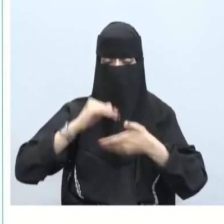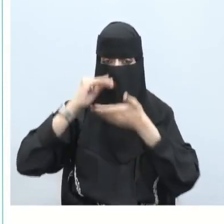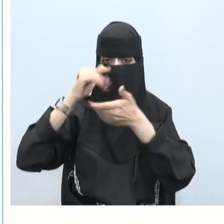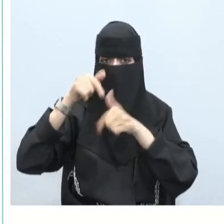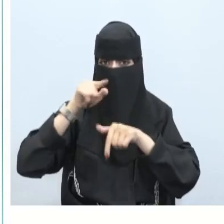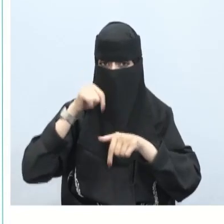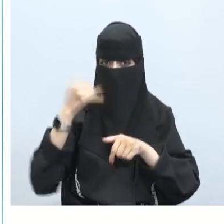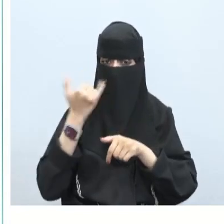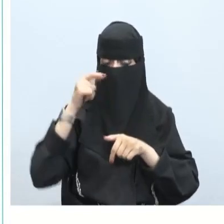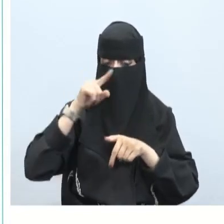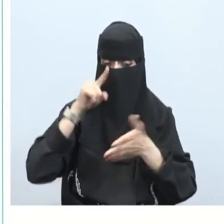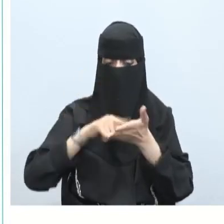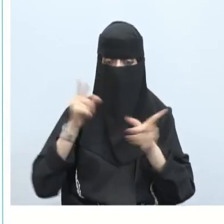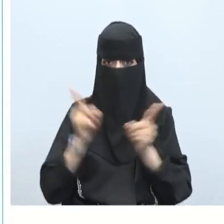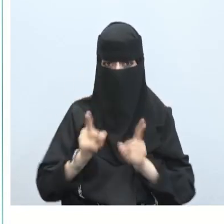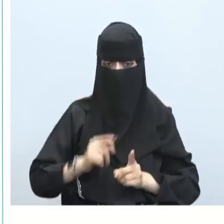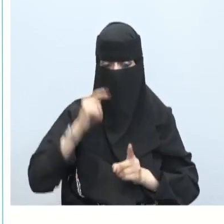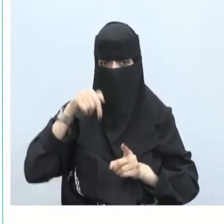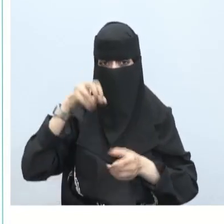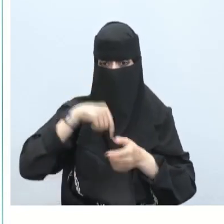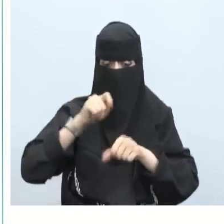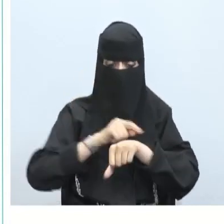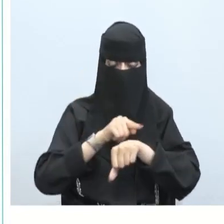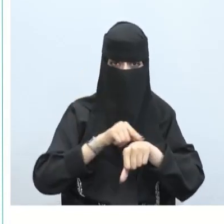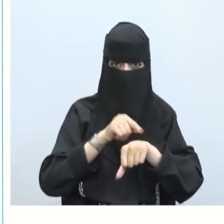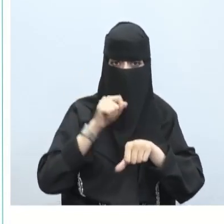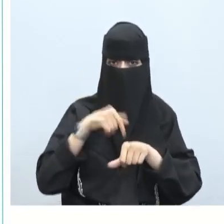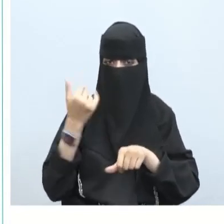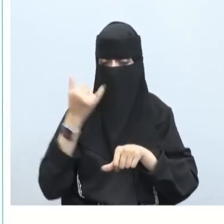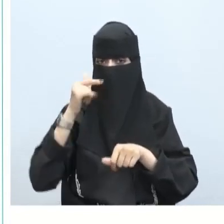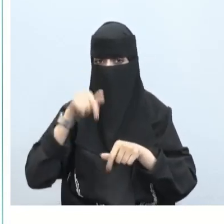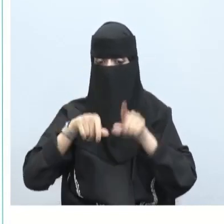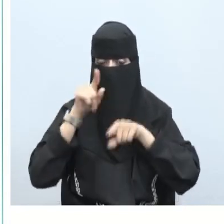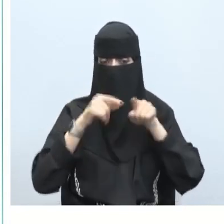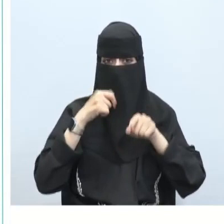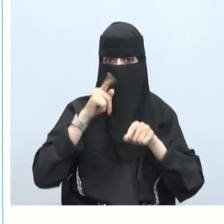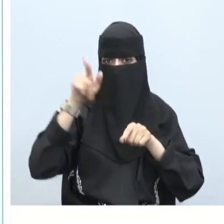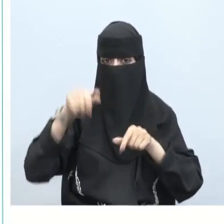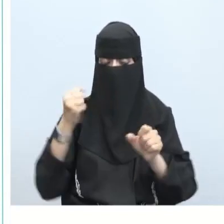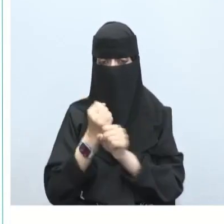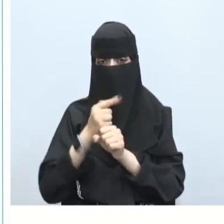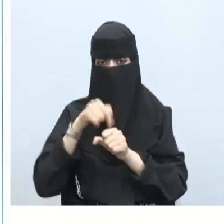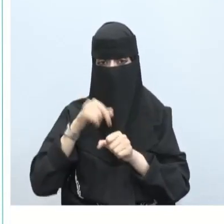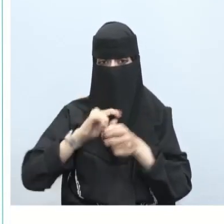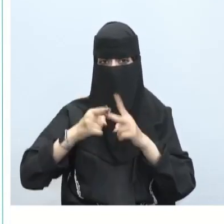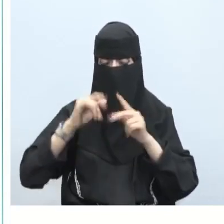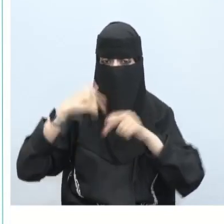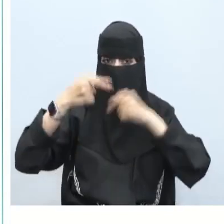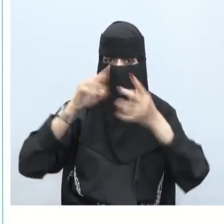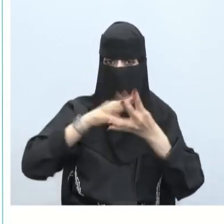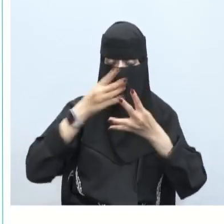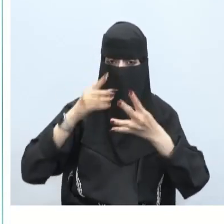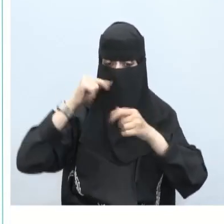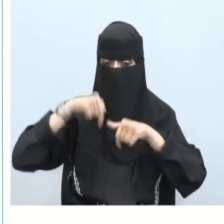وبالتالي بسهوله ونحدد هذه مواعيد بسهوله مقارنه بالامور بالاعمال اليدويه وبالتالي الجدوله